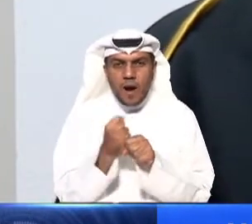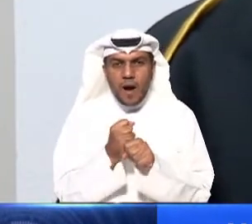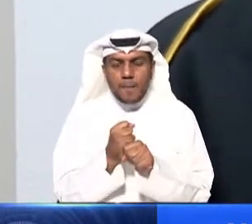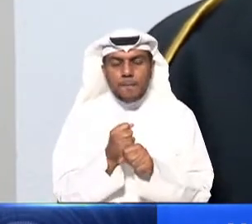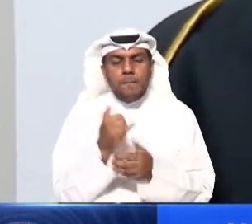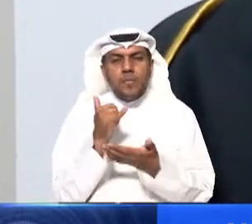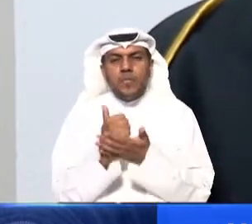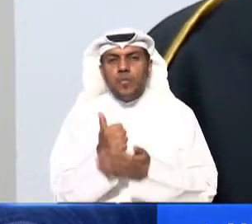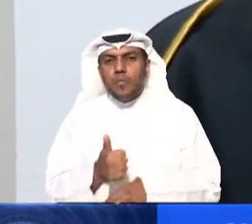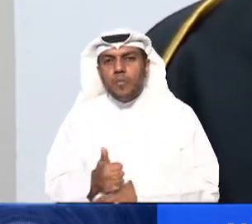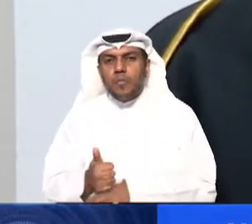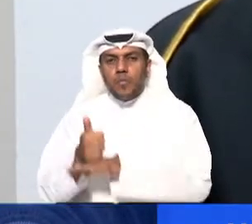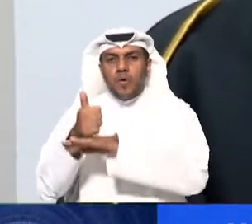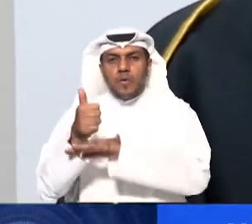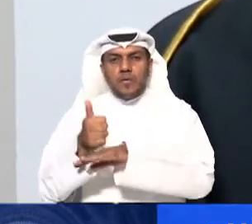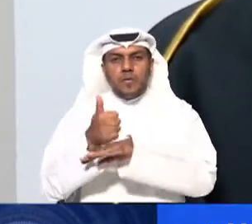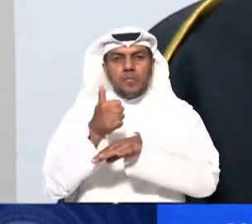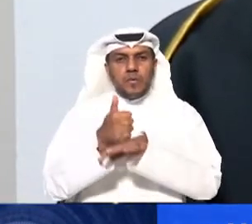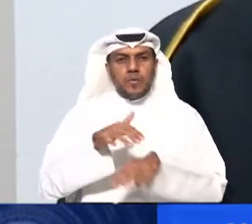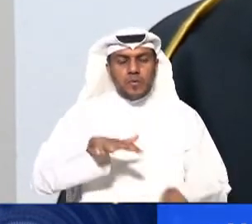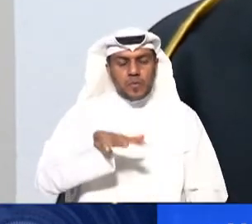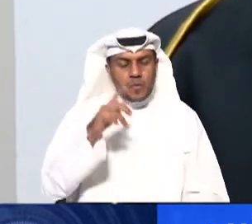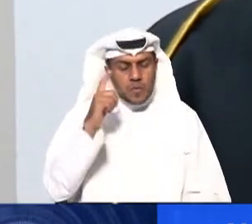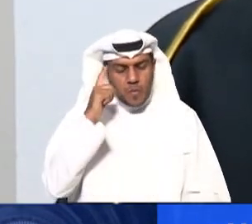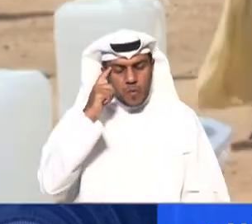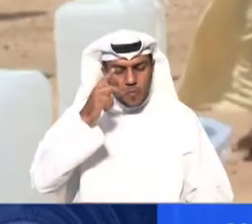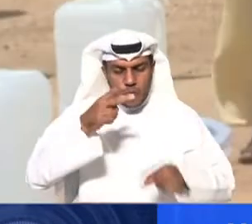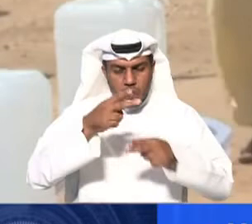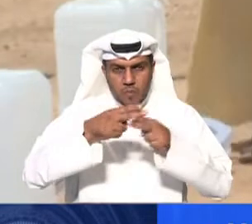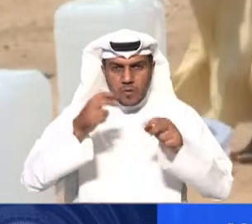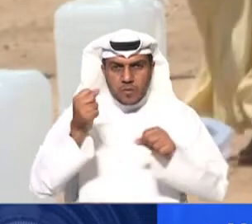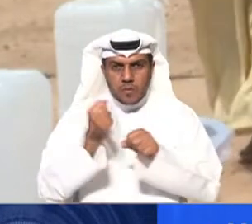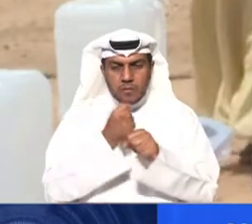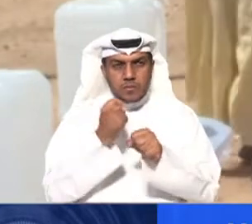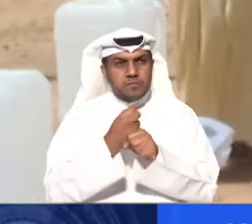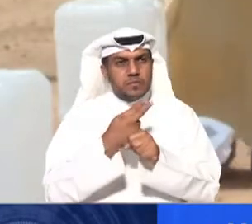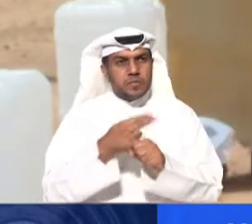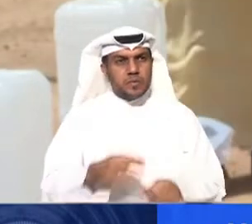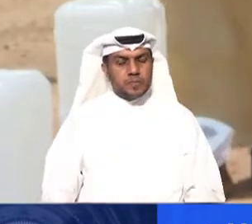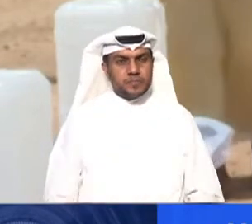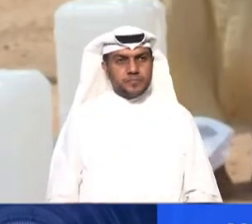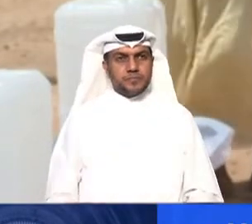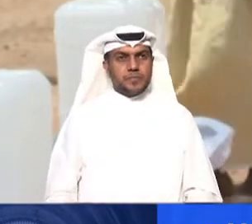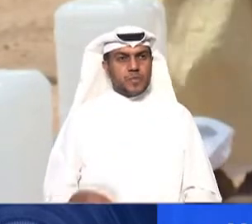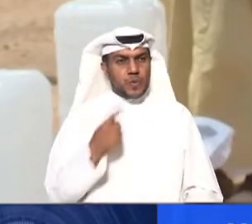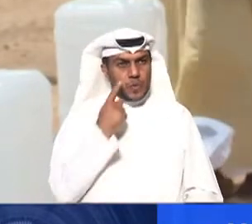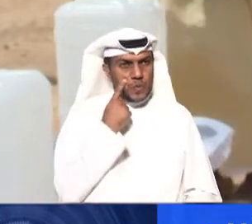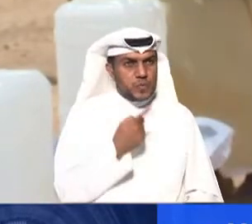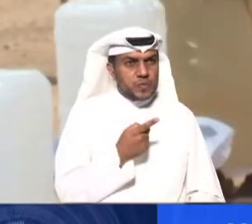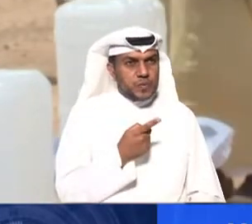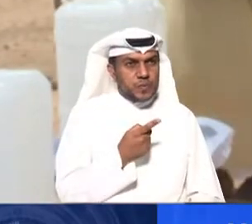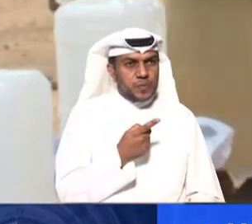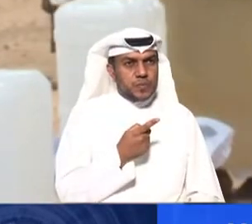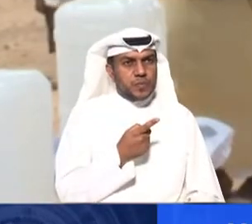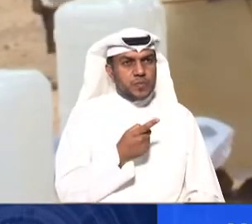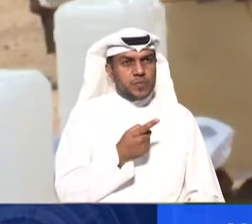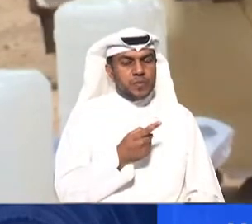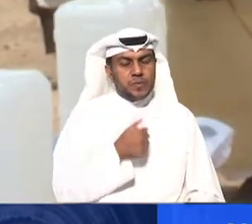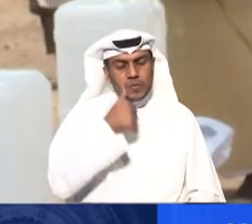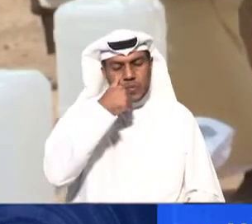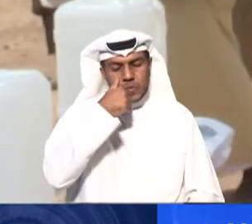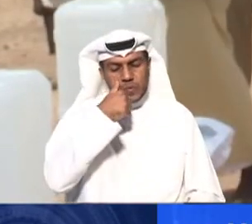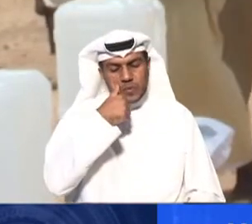ومؤسس قواعد الدبلوماسية الكويتية. تظل أدوار الكويت الإنسانية باقية في نفوس